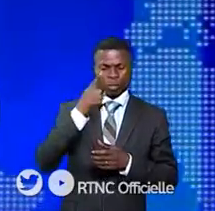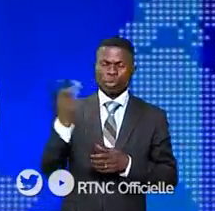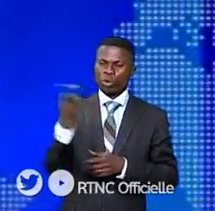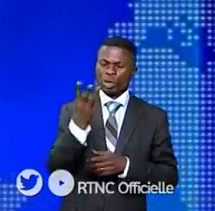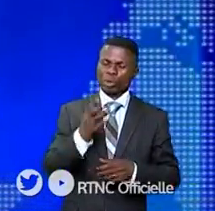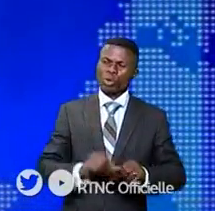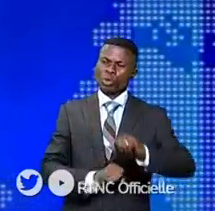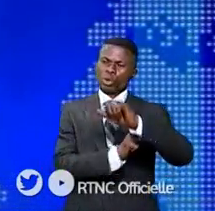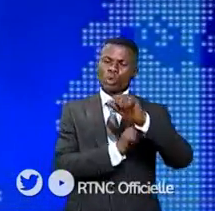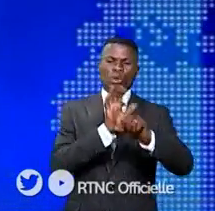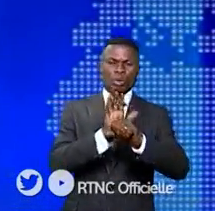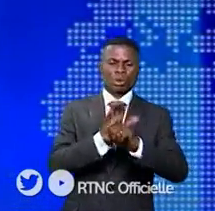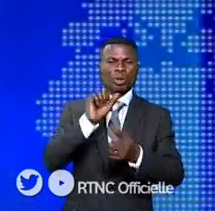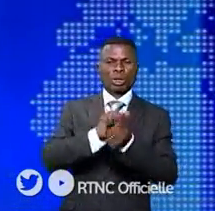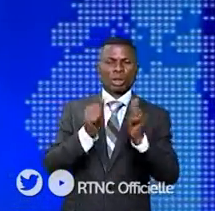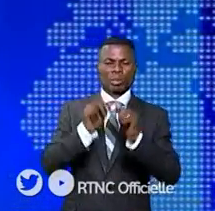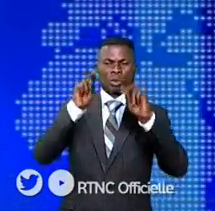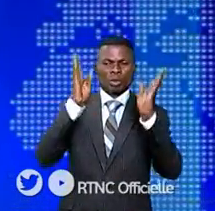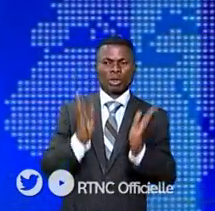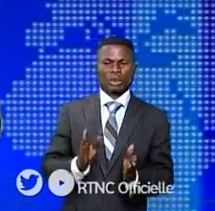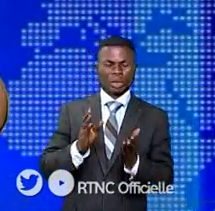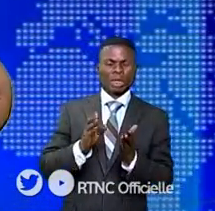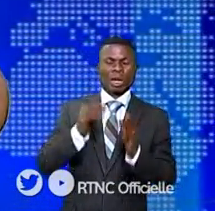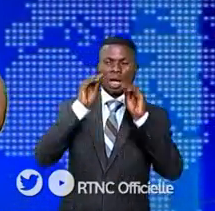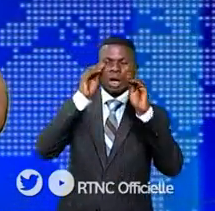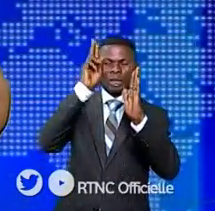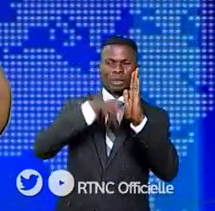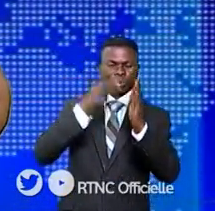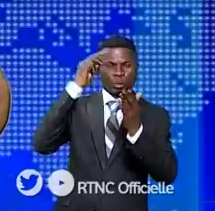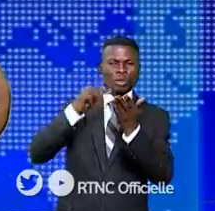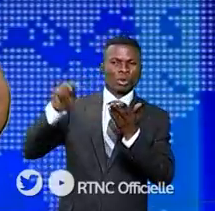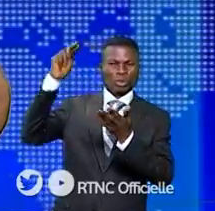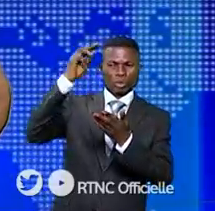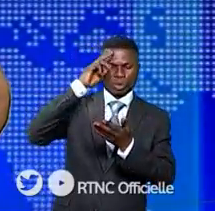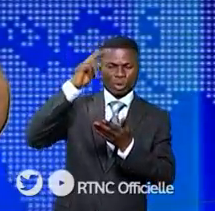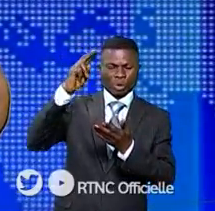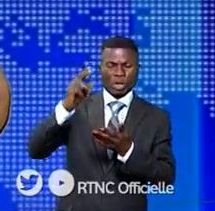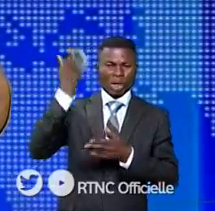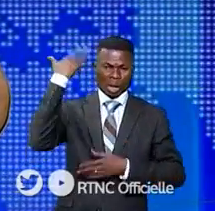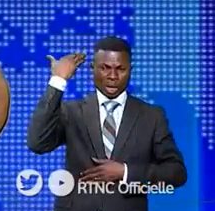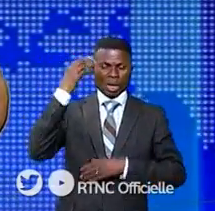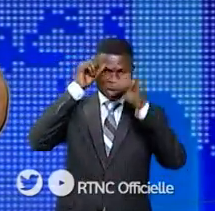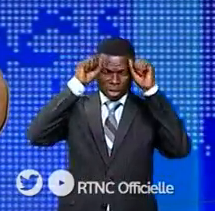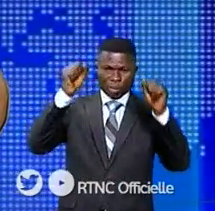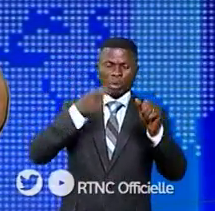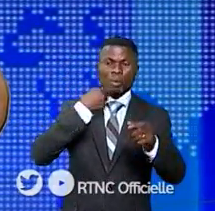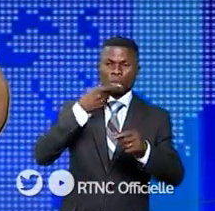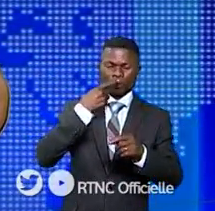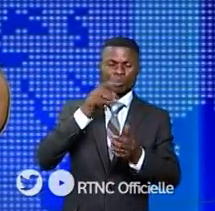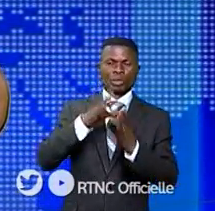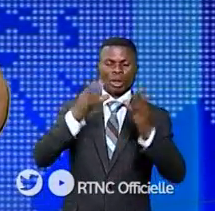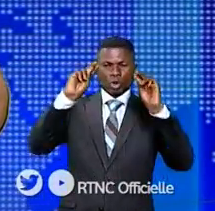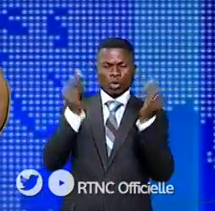attachement particulier au problème de l'enseignement supérieur et universitaire. Il y a quelque temps, le chef de l'État, guidé par l'équipe